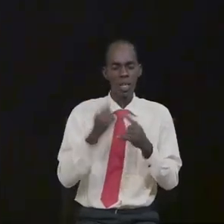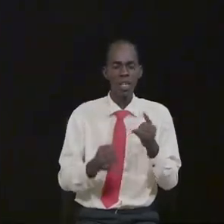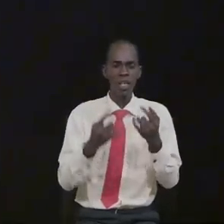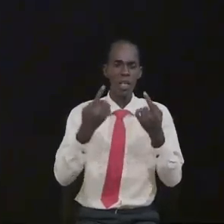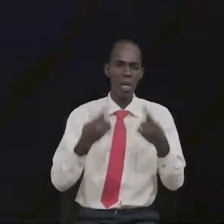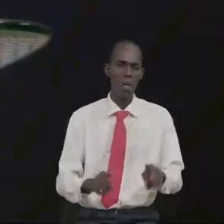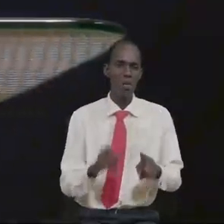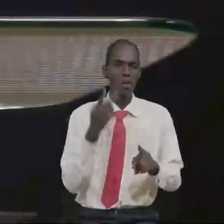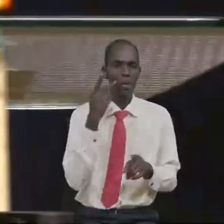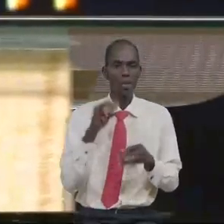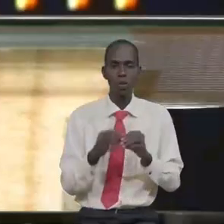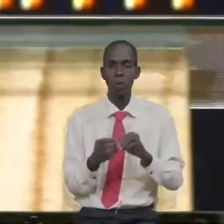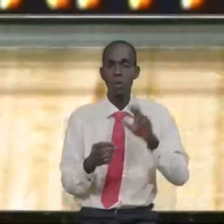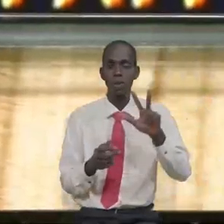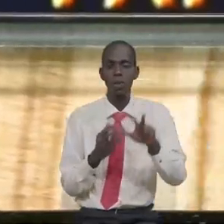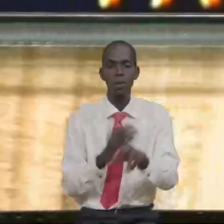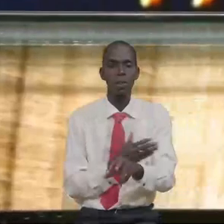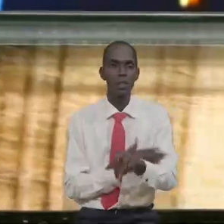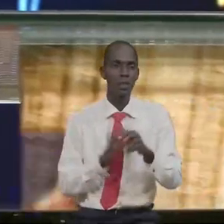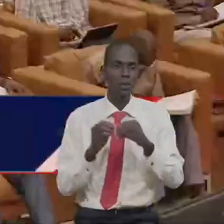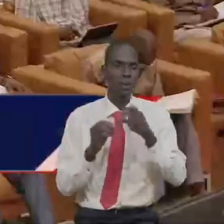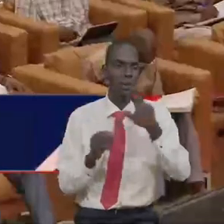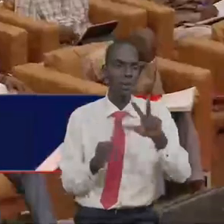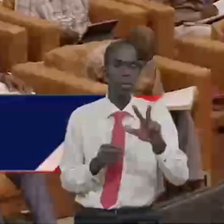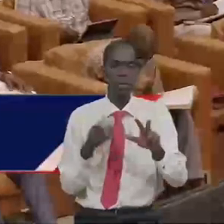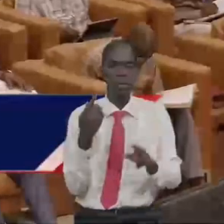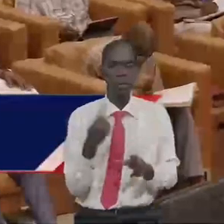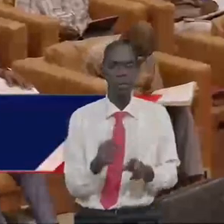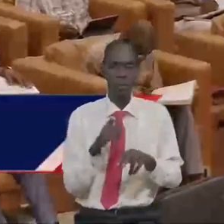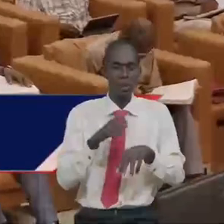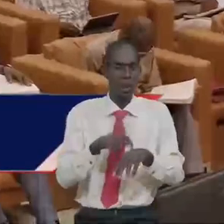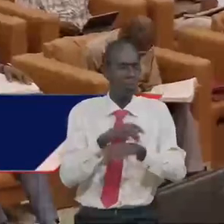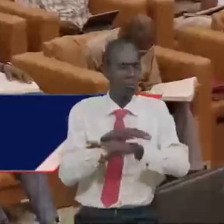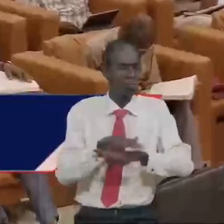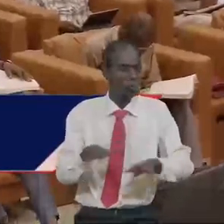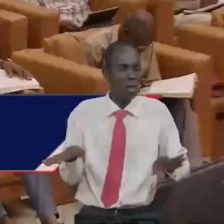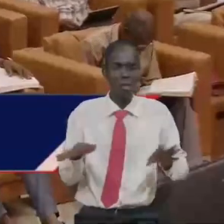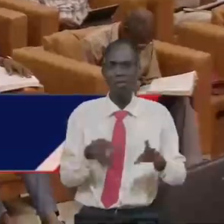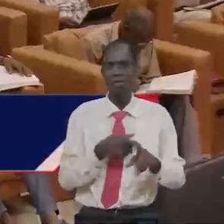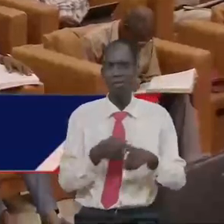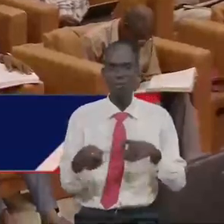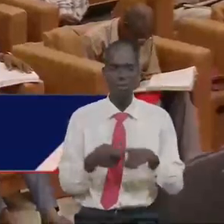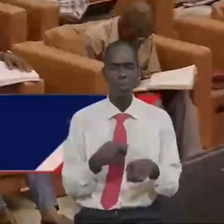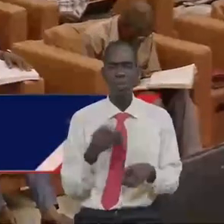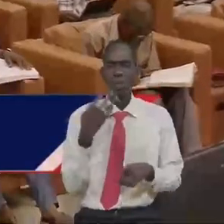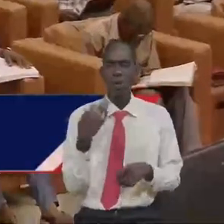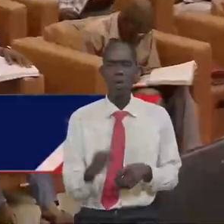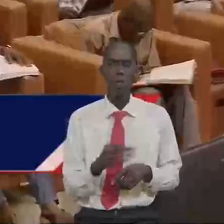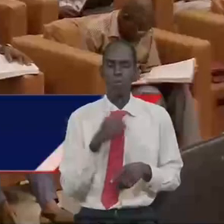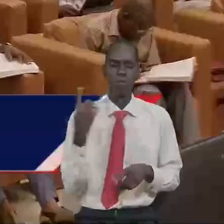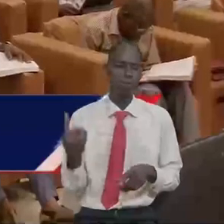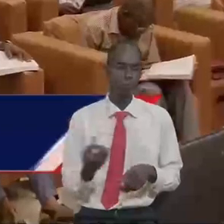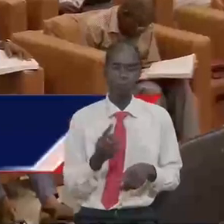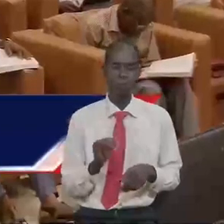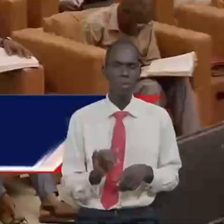la fin. Troisième session, c'est la perdition intemporelle des vengeurs royaux.